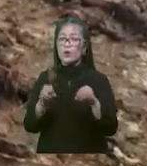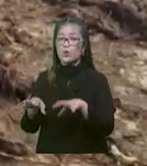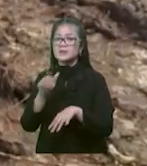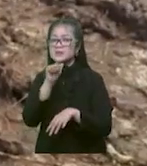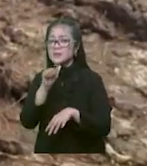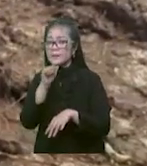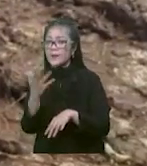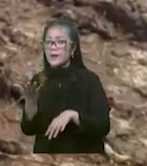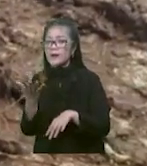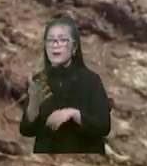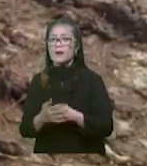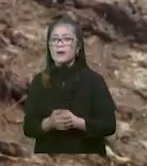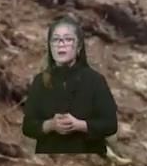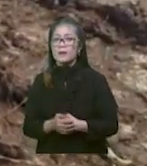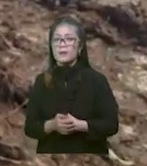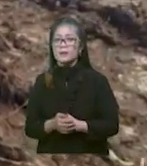mertua, berarti saya dari